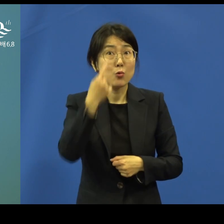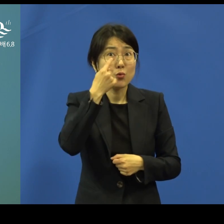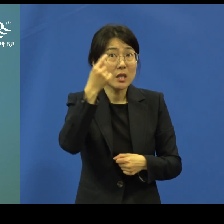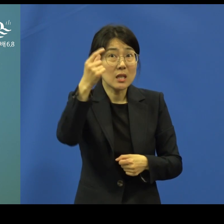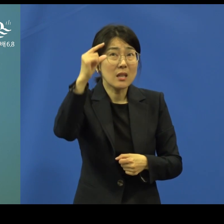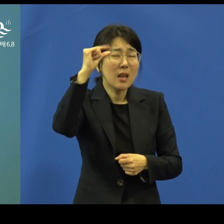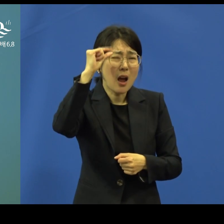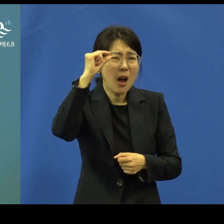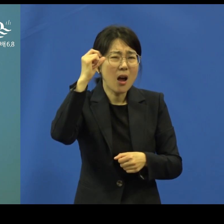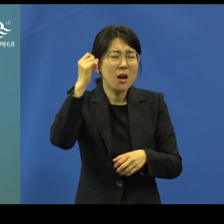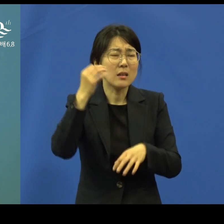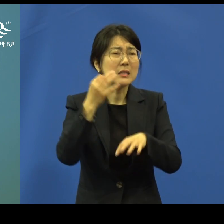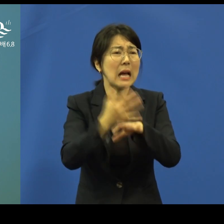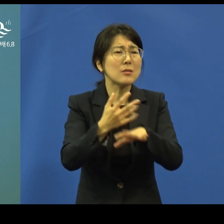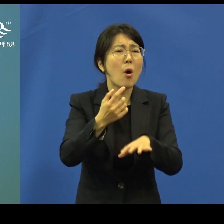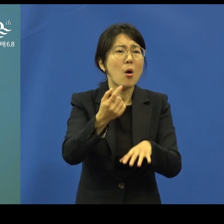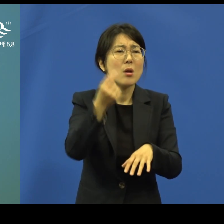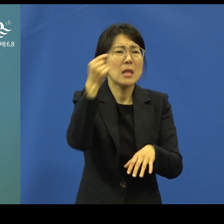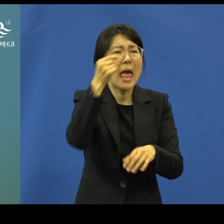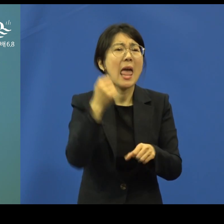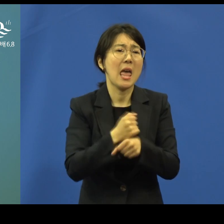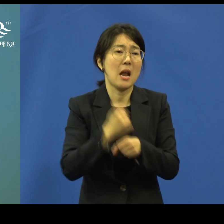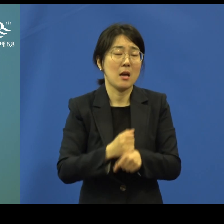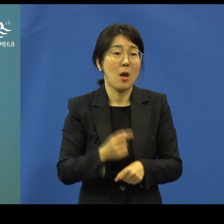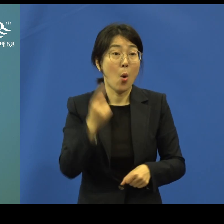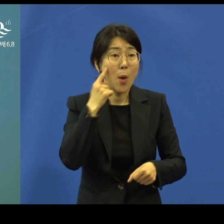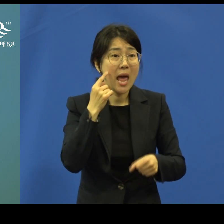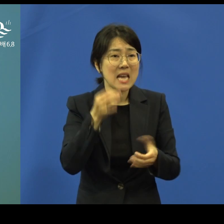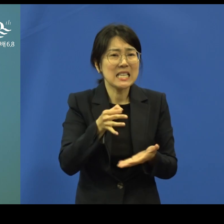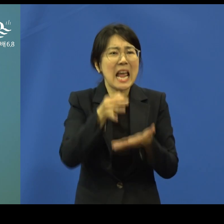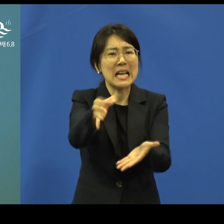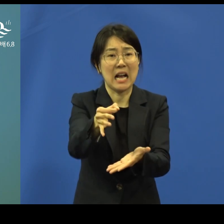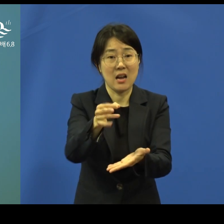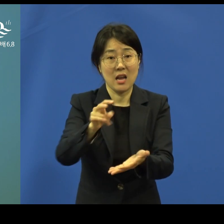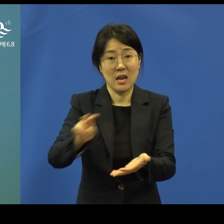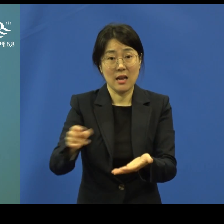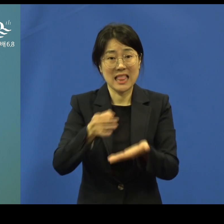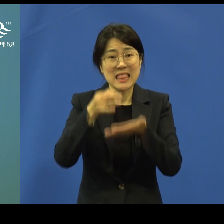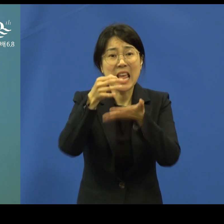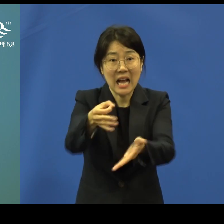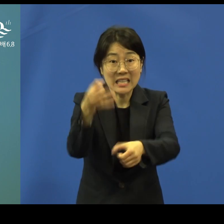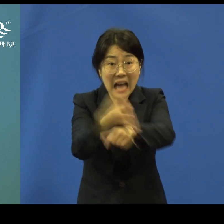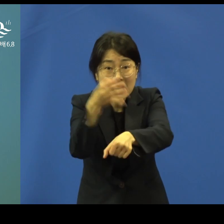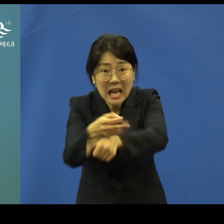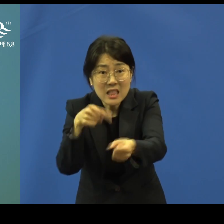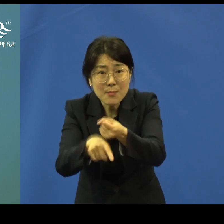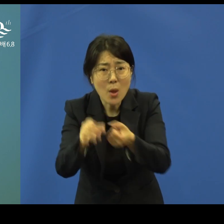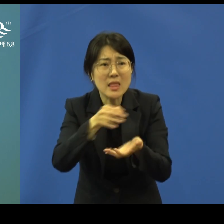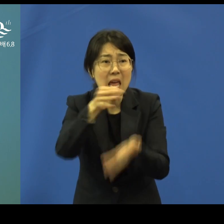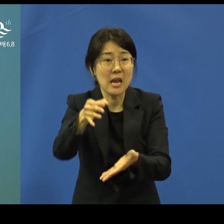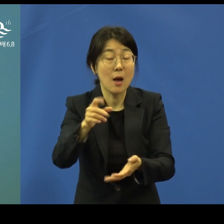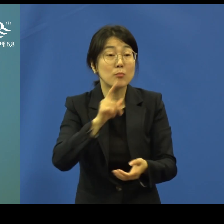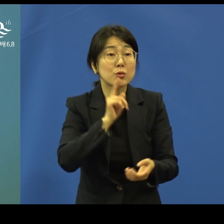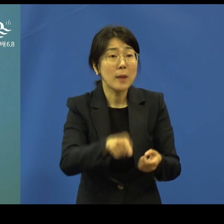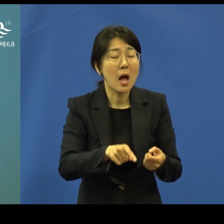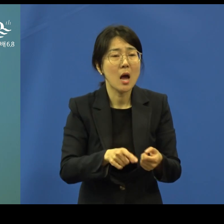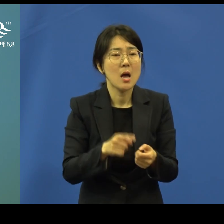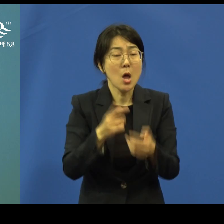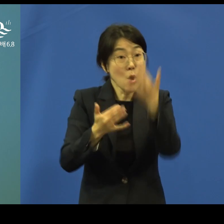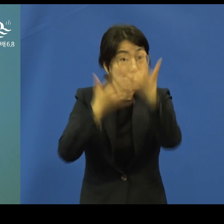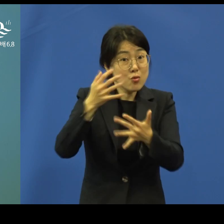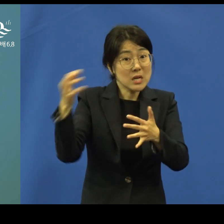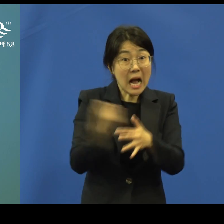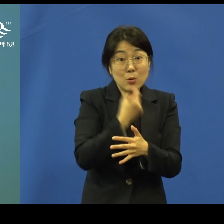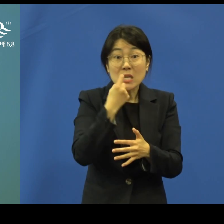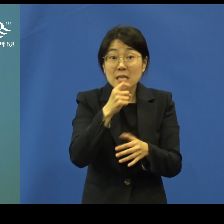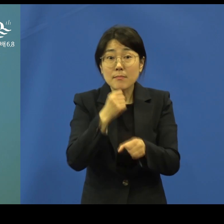안약을 사서 바르라. 다 사라는 거예요. 이 대가를 지불하라는 얘기입니다. 첫 번째는 물로 연단한 금은